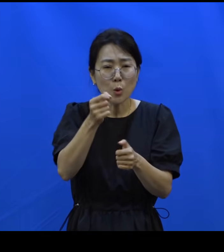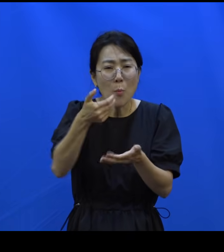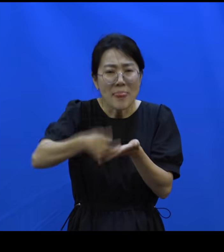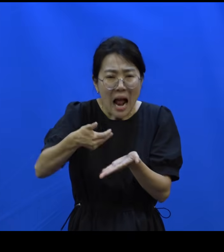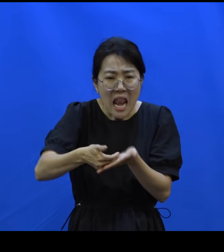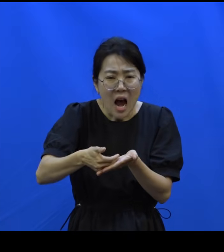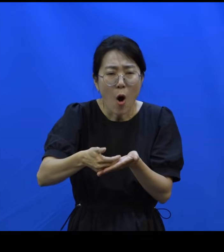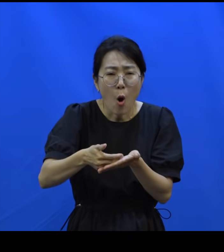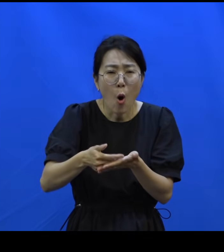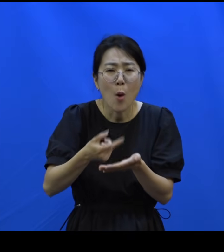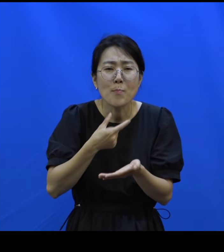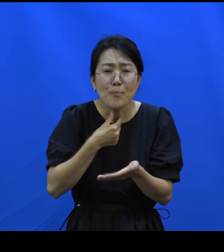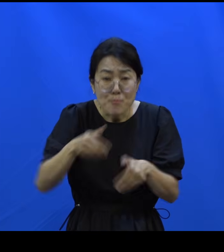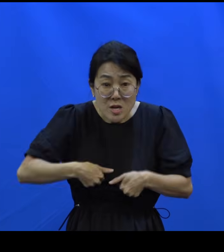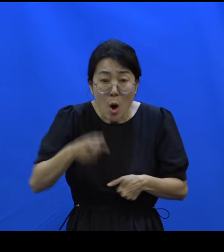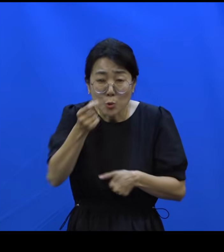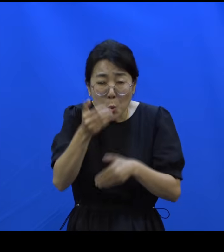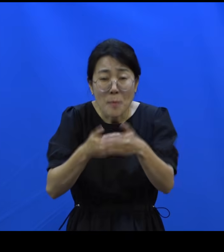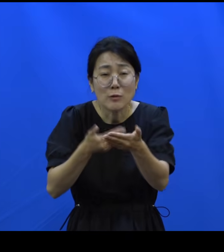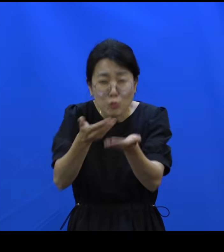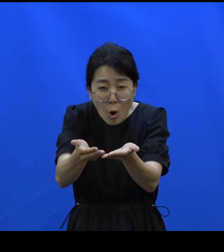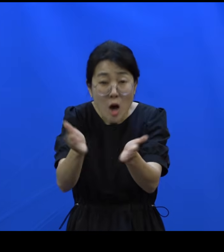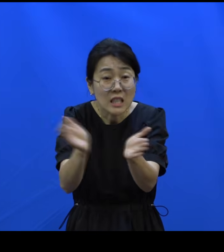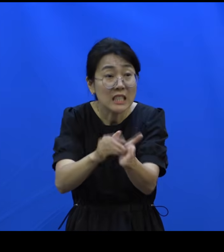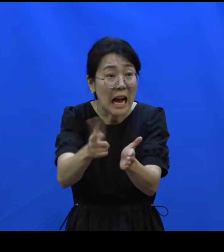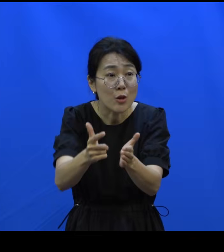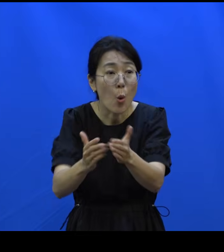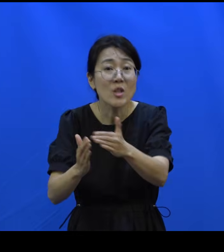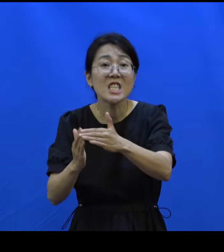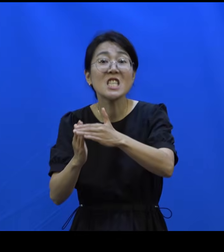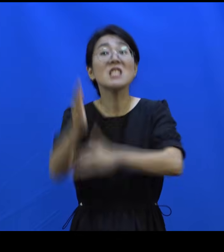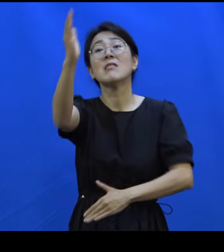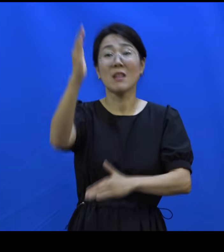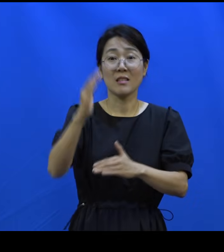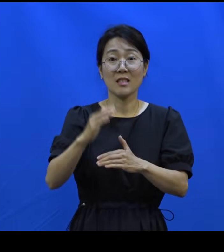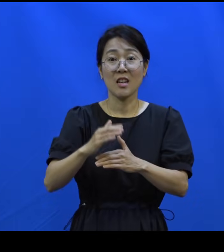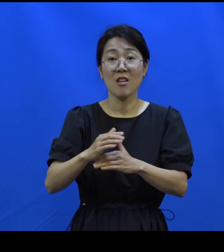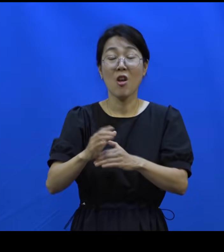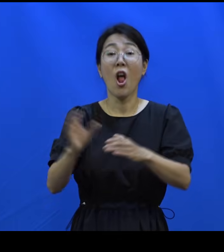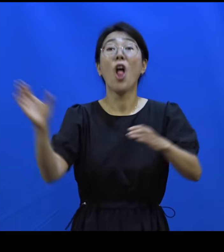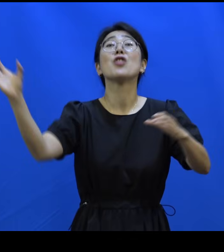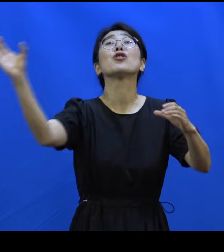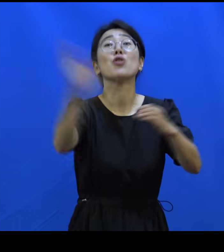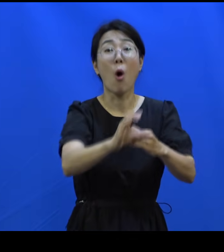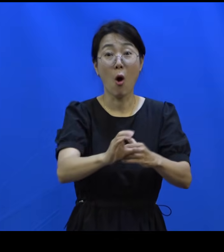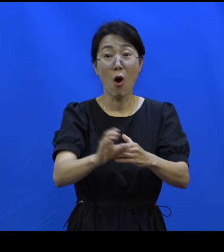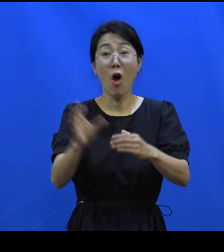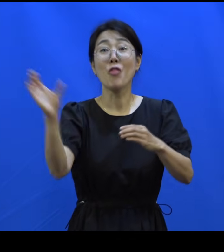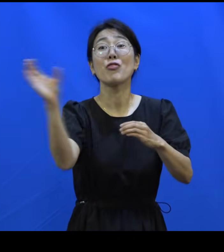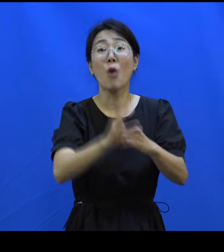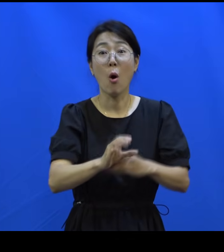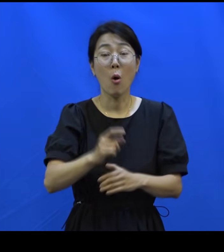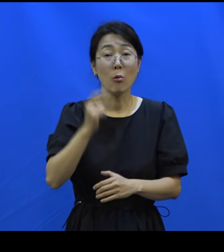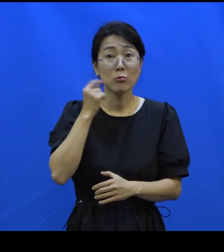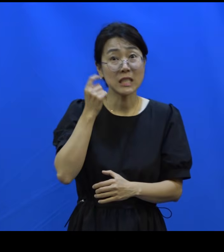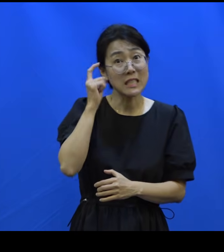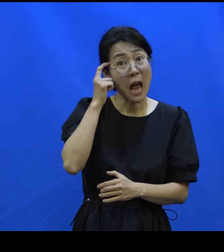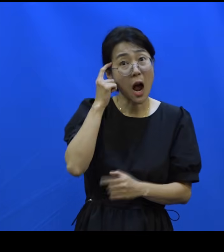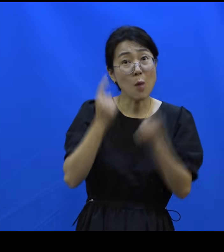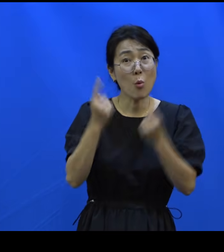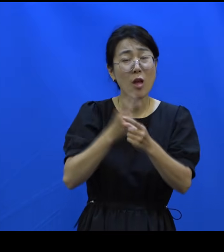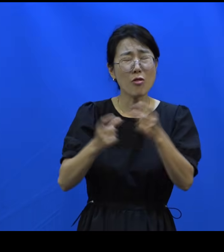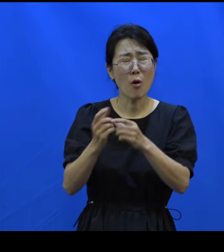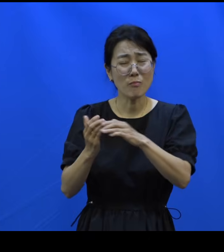모습, 상식을 훨씬 더 뛰어넘는 거. 상식적으로 사는 것만 해도 어려워요. 그런데 주님은 상식을 훨씬 더 뛰어넘는